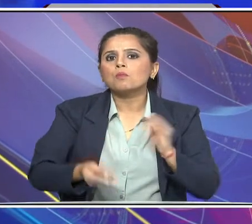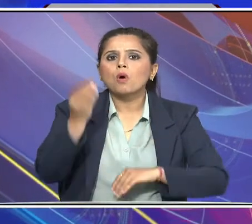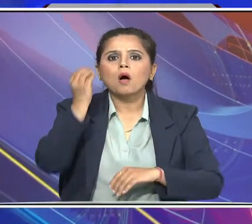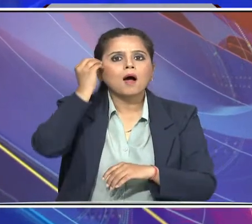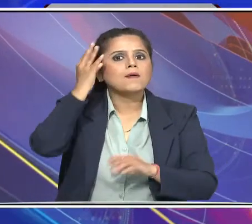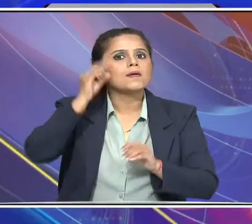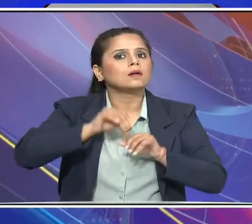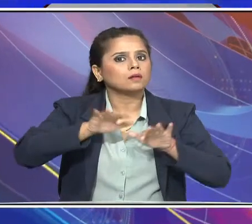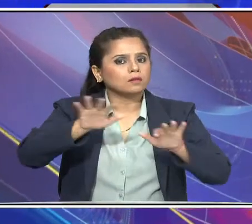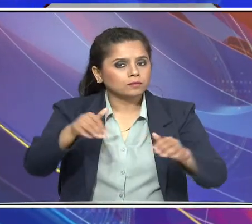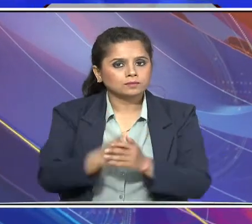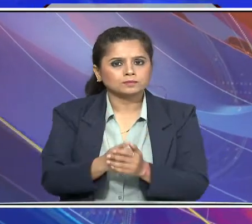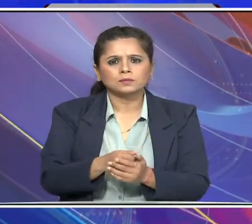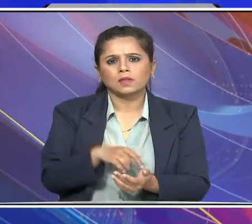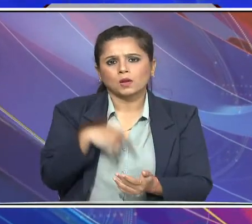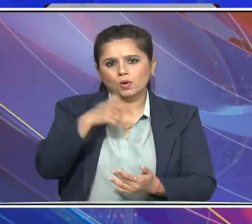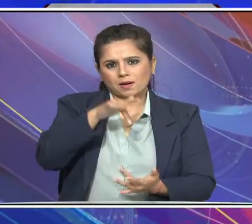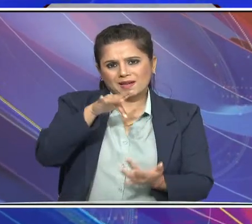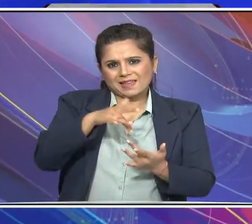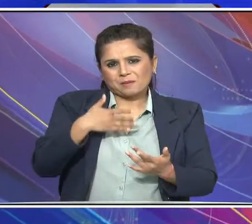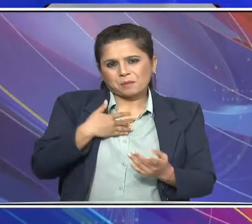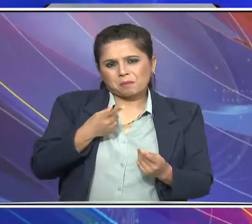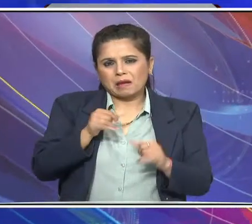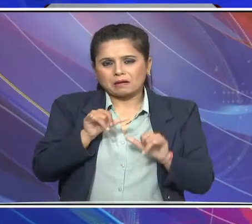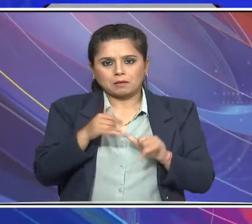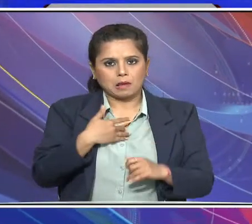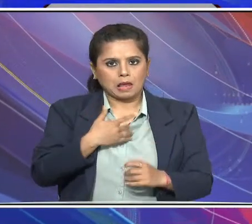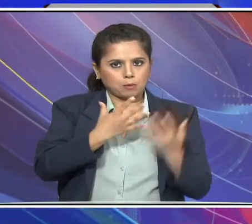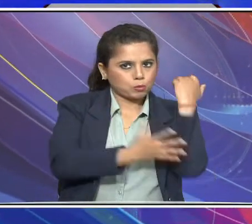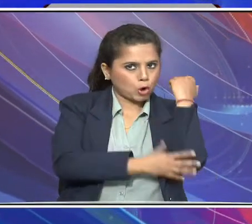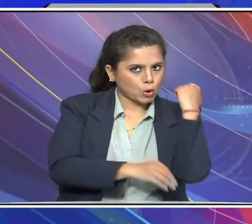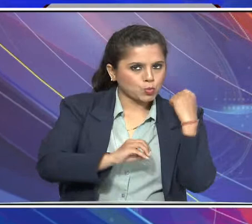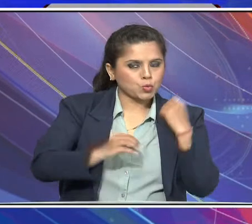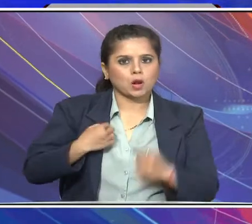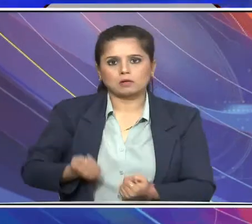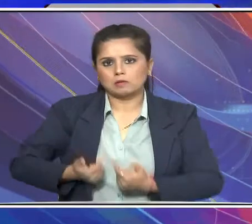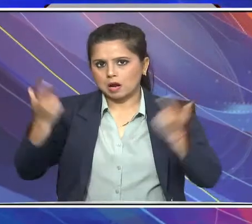देश में मिडिल क्लास बढ़ाने